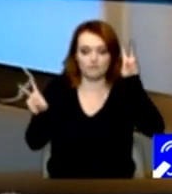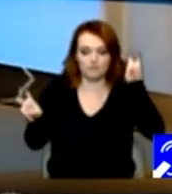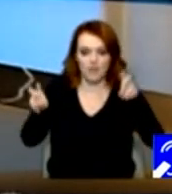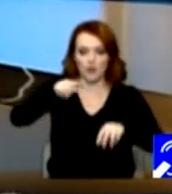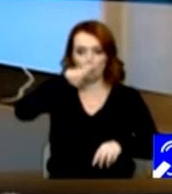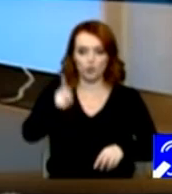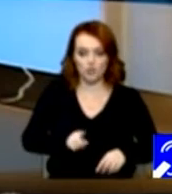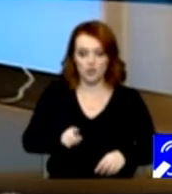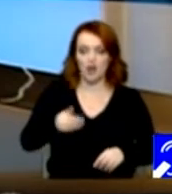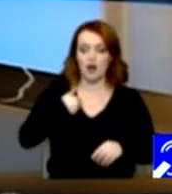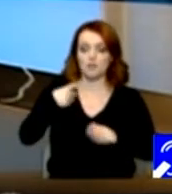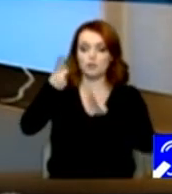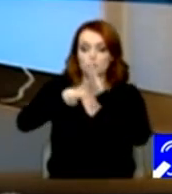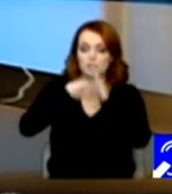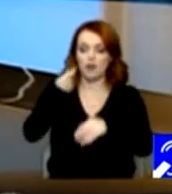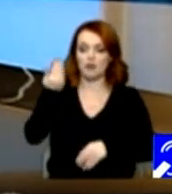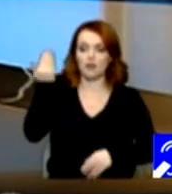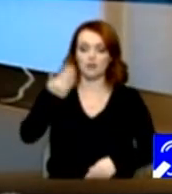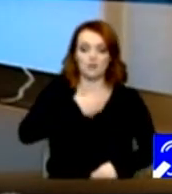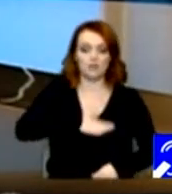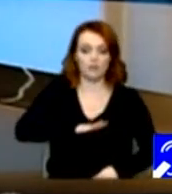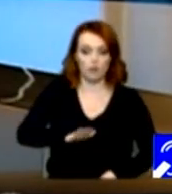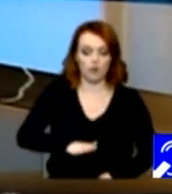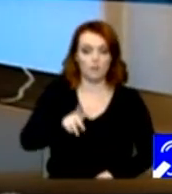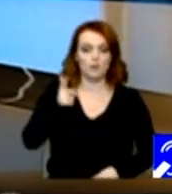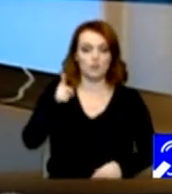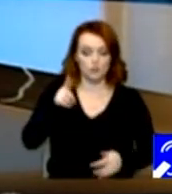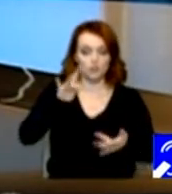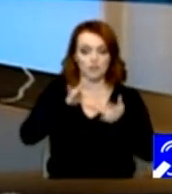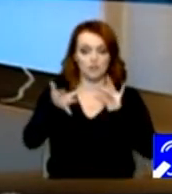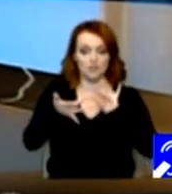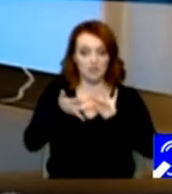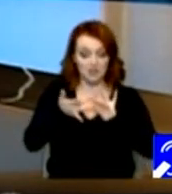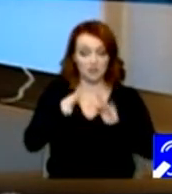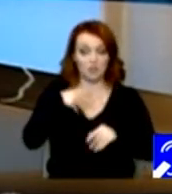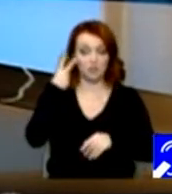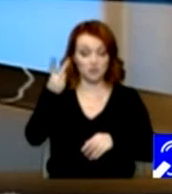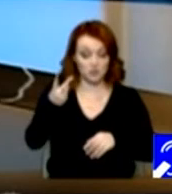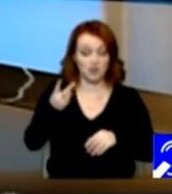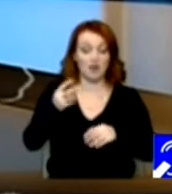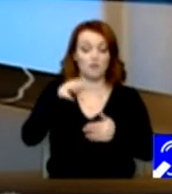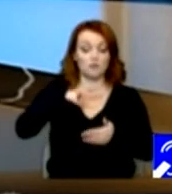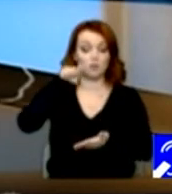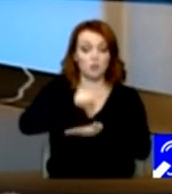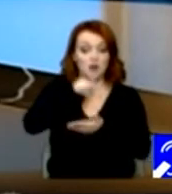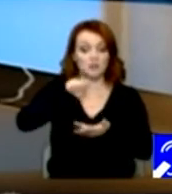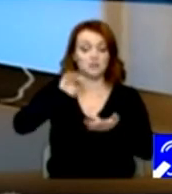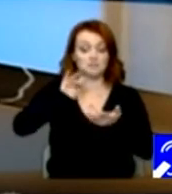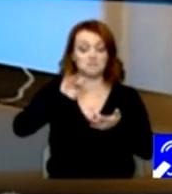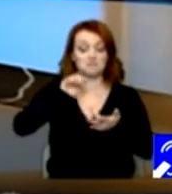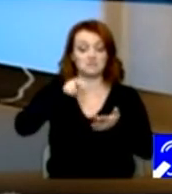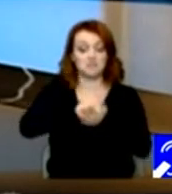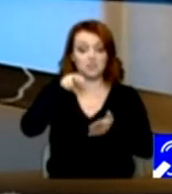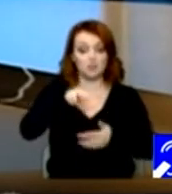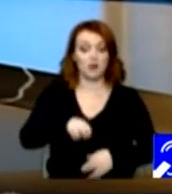nemulțumirile angajaților după ce în spațiul public a fost publicată o scrisoare în care Polițiștii acuză presiuni și temperaturi vede E preluare a